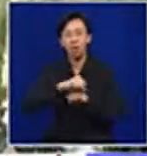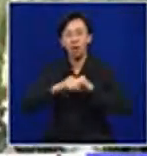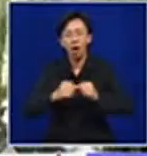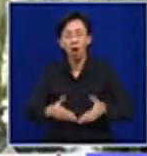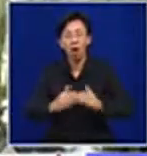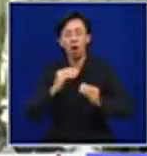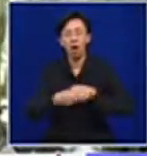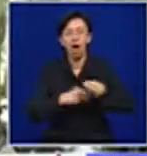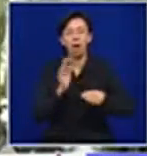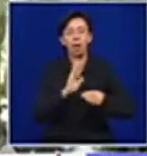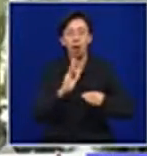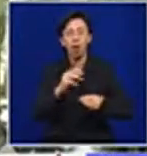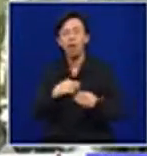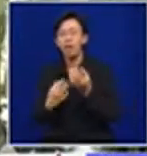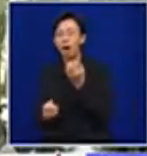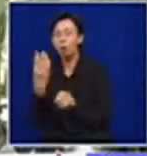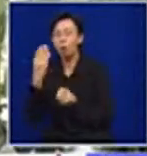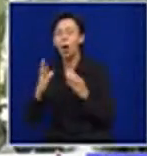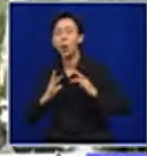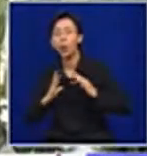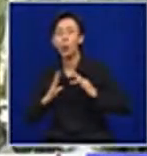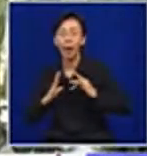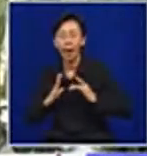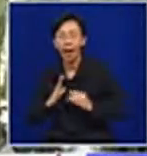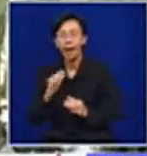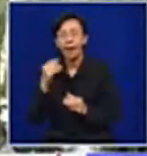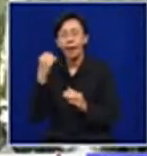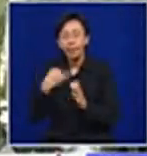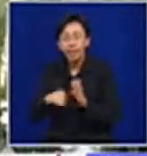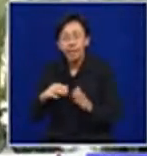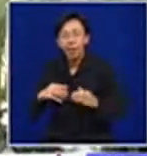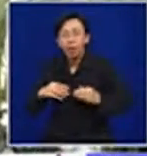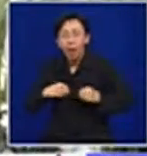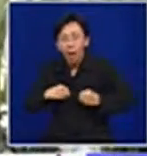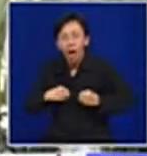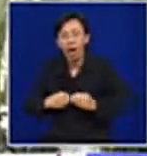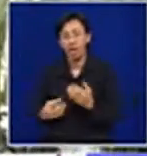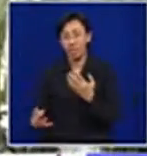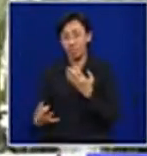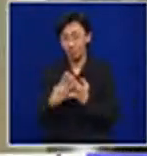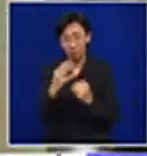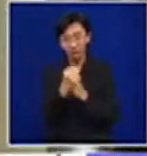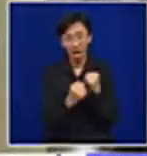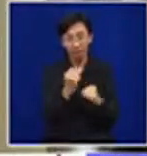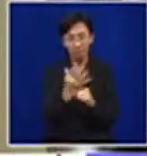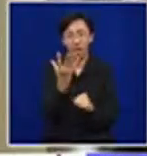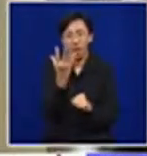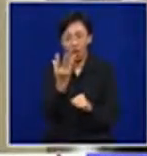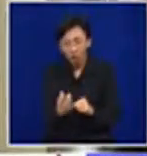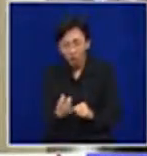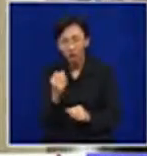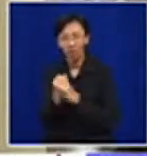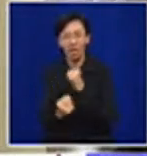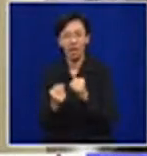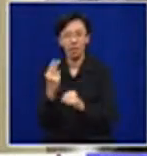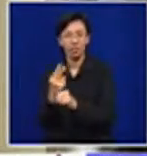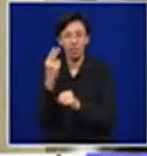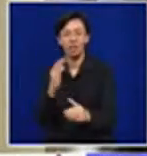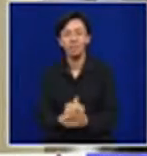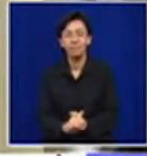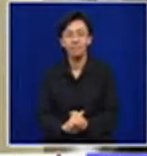บ่งบอกว่านายชูวิทย์สำนึกผิดจึงพิพากษาแก้โทษจำคุกจาก5ปีเหลือ2ปีส